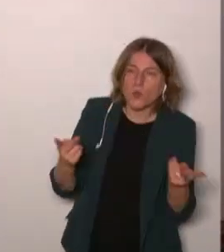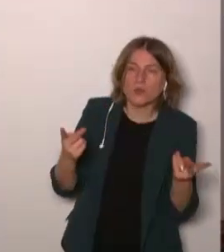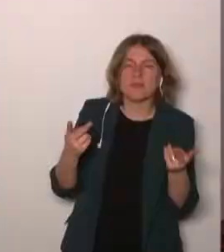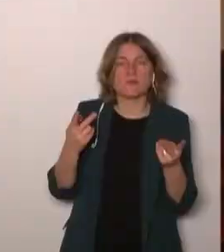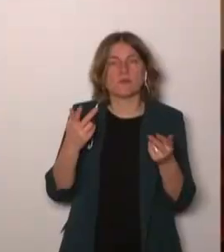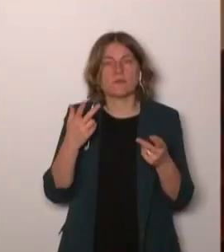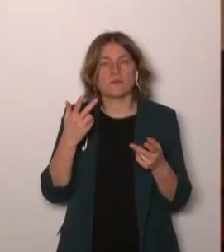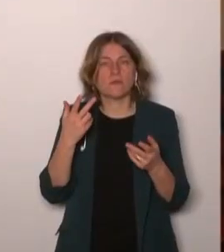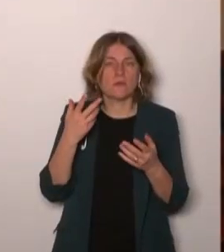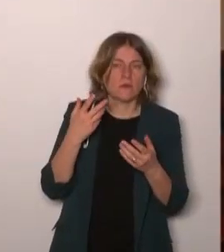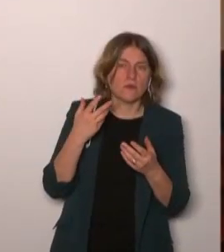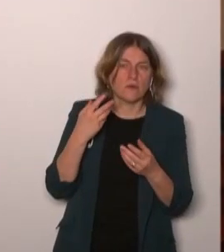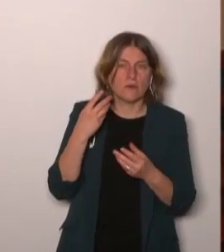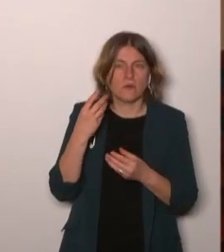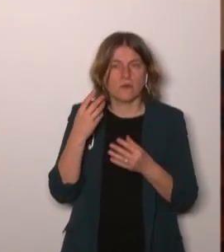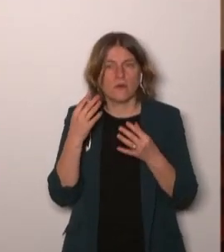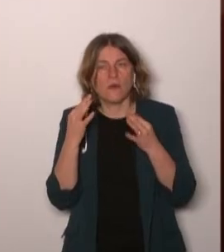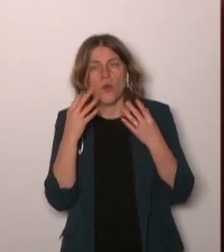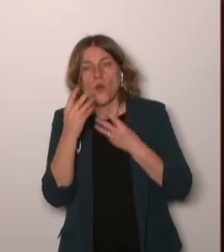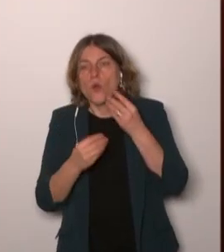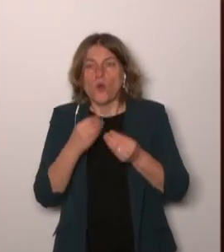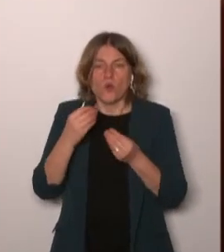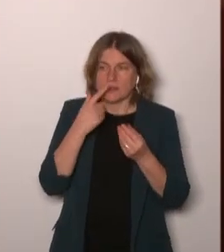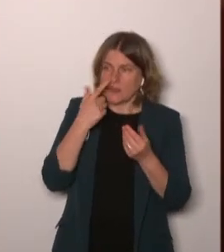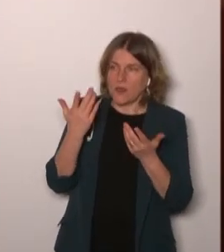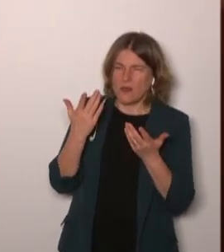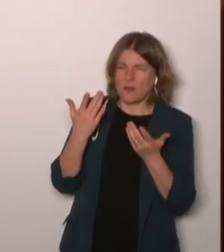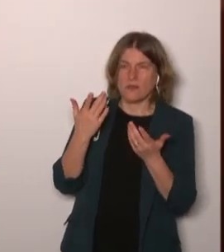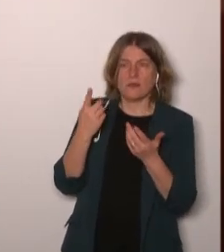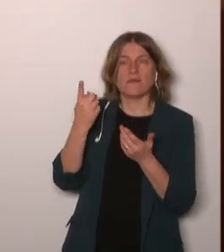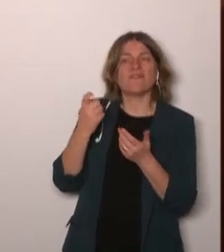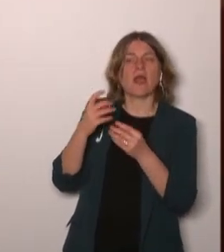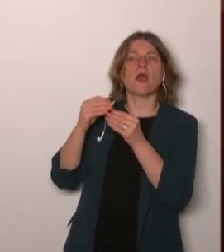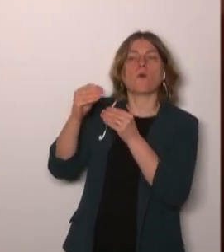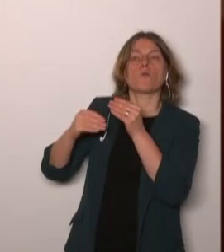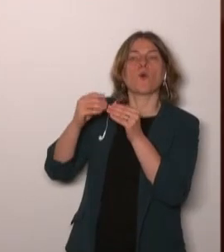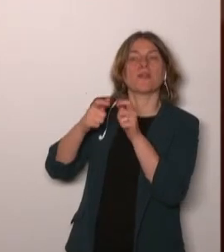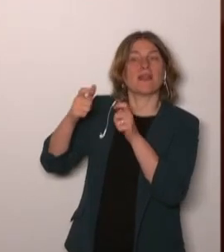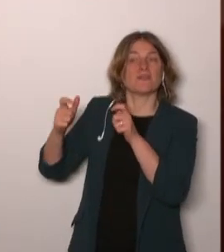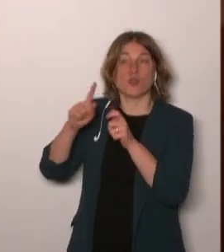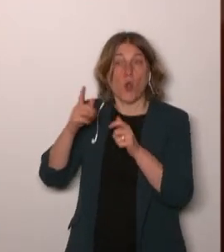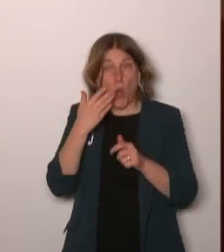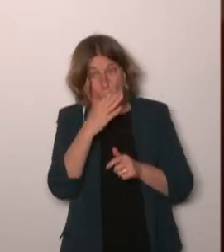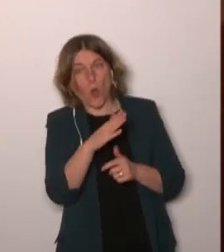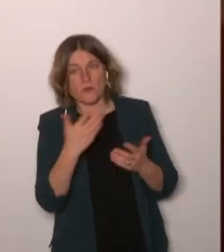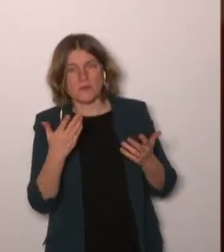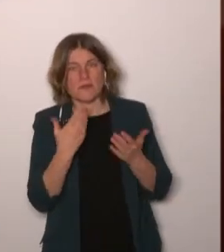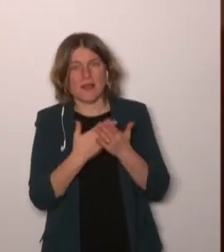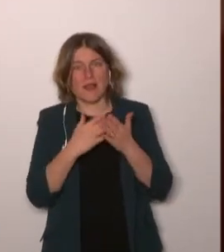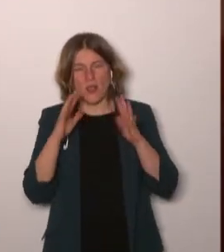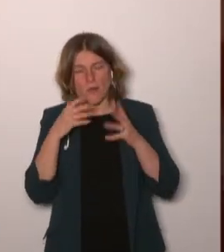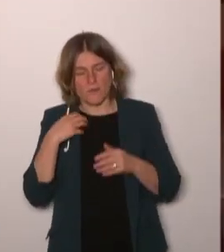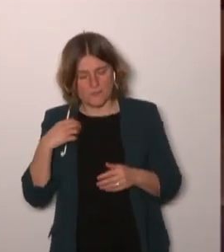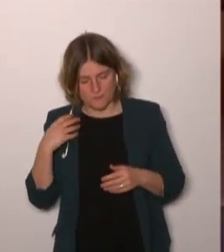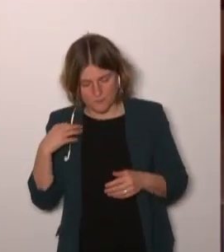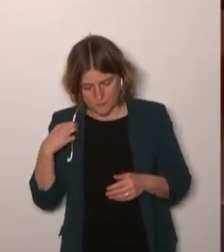players je voudrais juste une autre question can you comment on this issue that